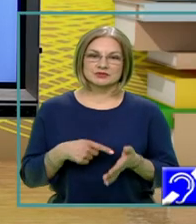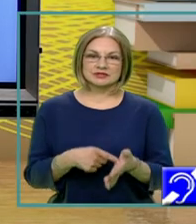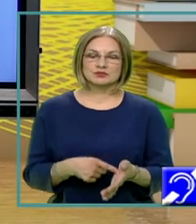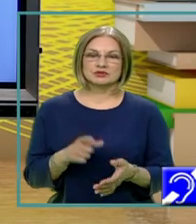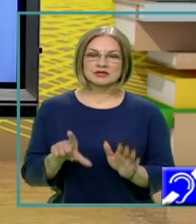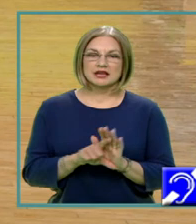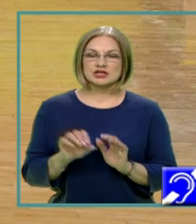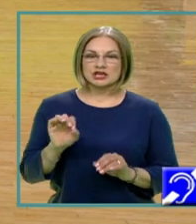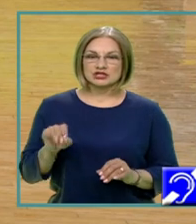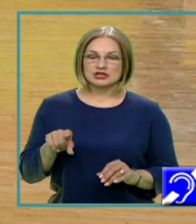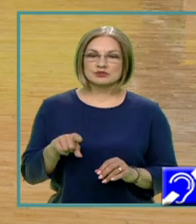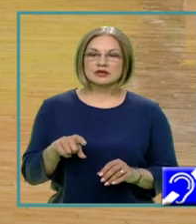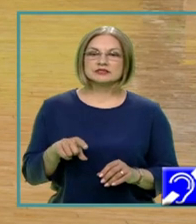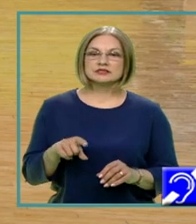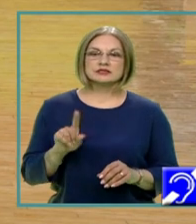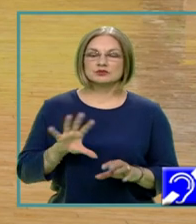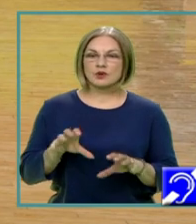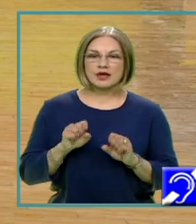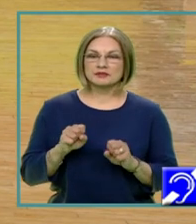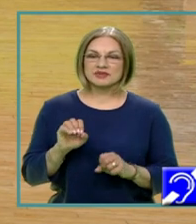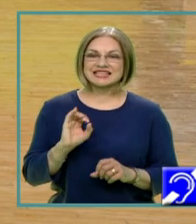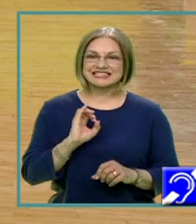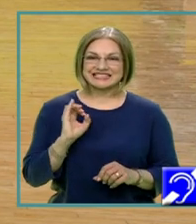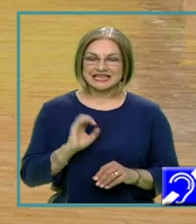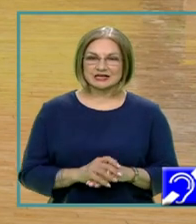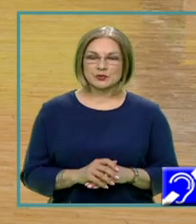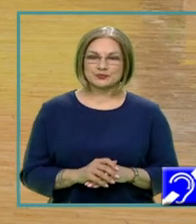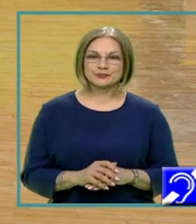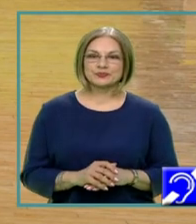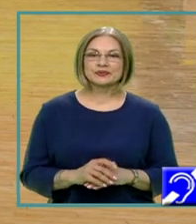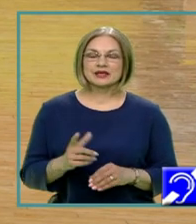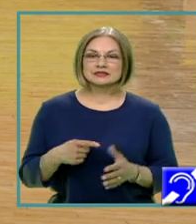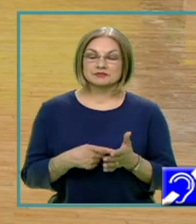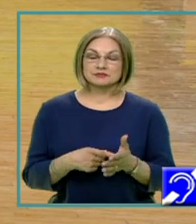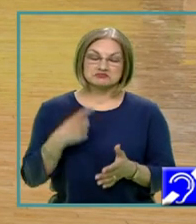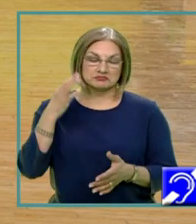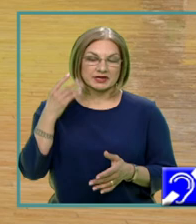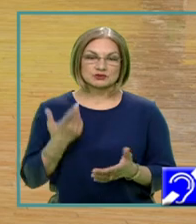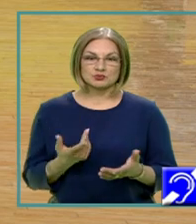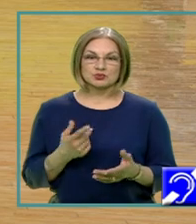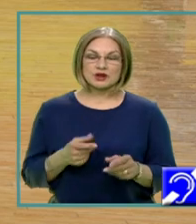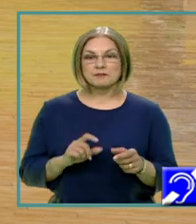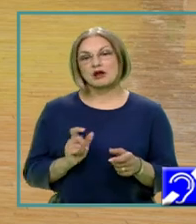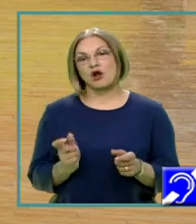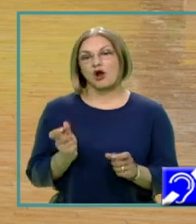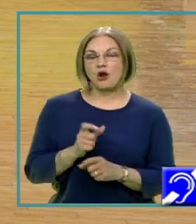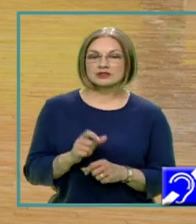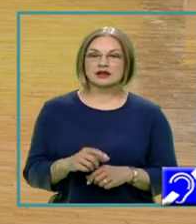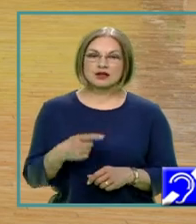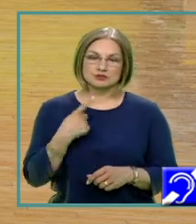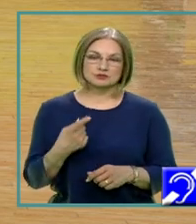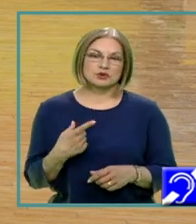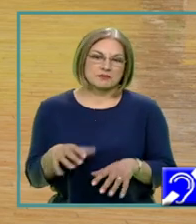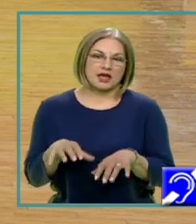că legea cerculeț nu admitea element neutru pentru aceasta vom presupune contrariu adică presupunem că legea